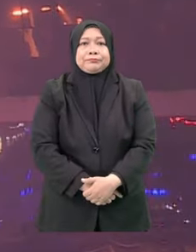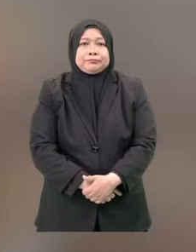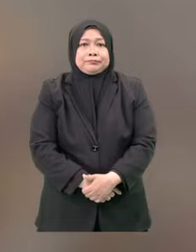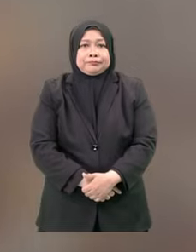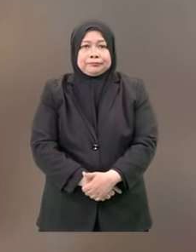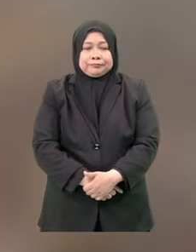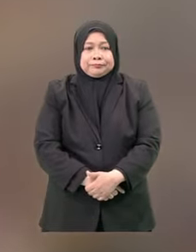siasat